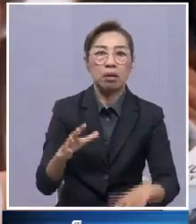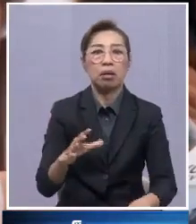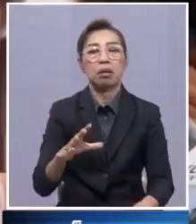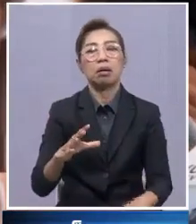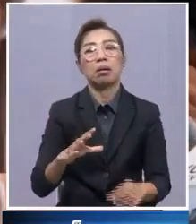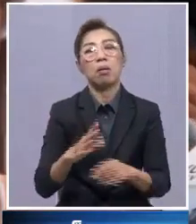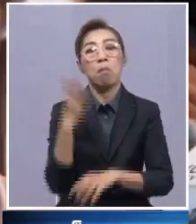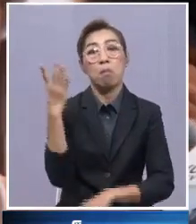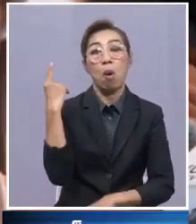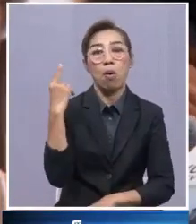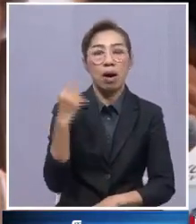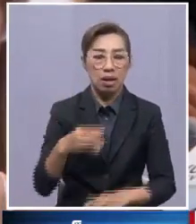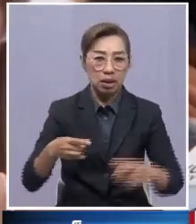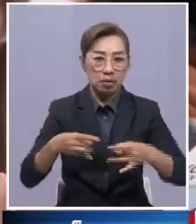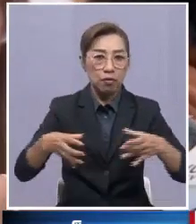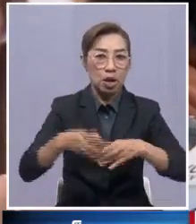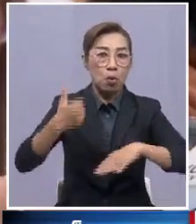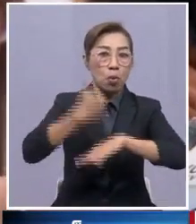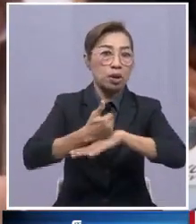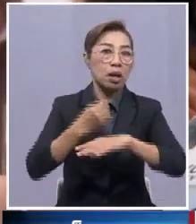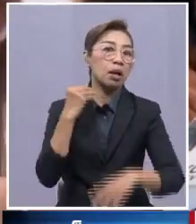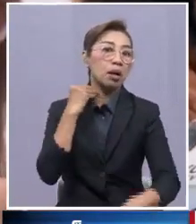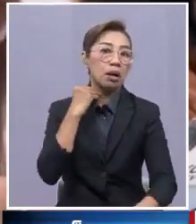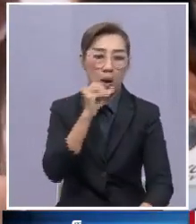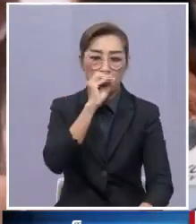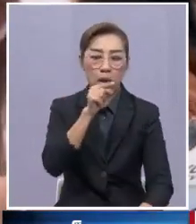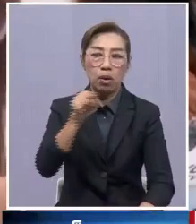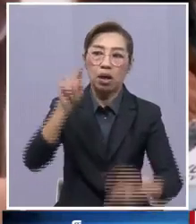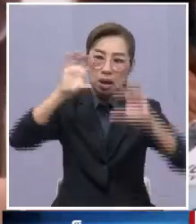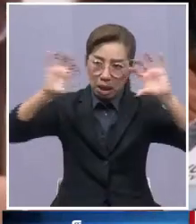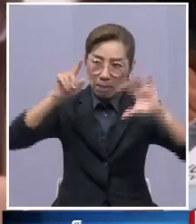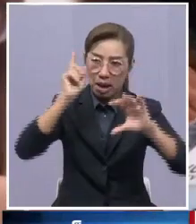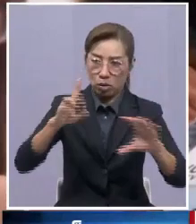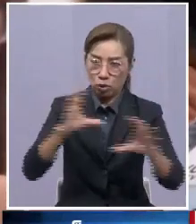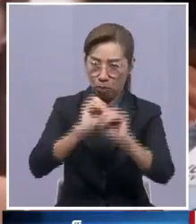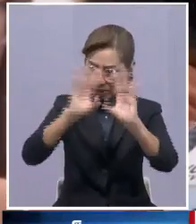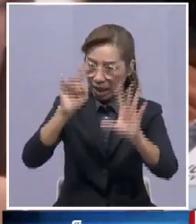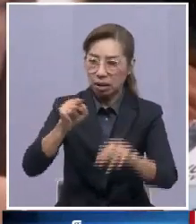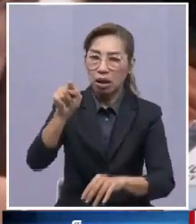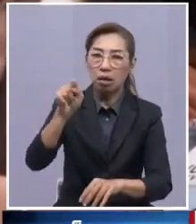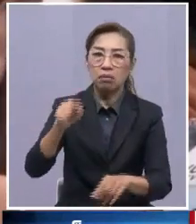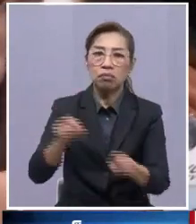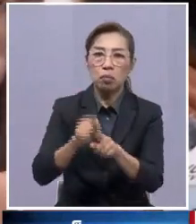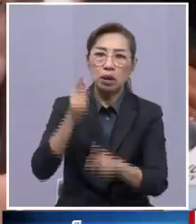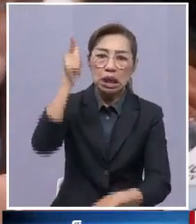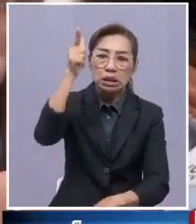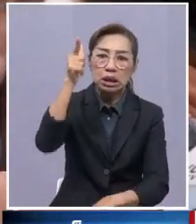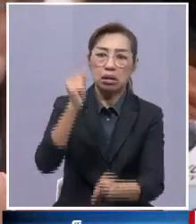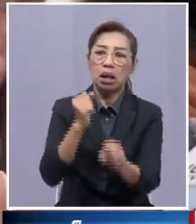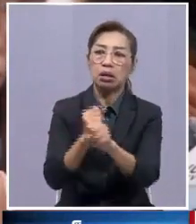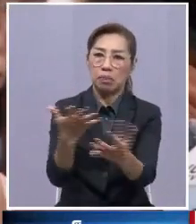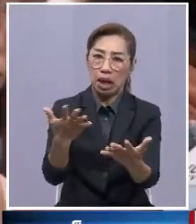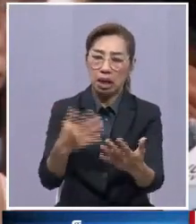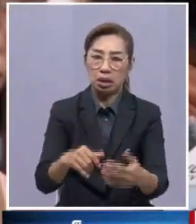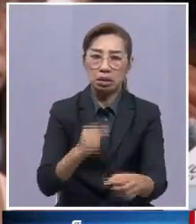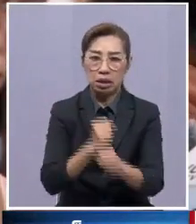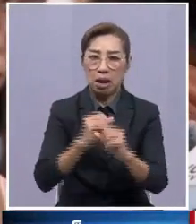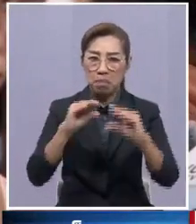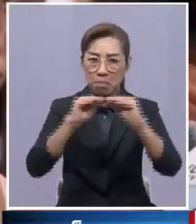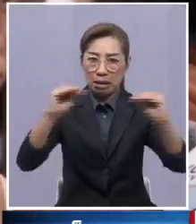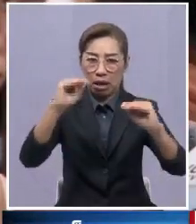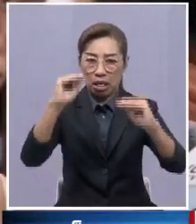ผู้นำฝ่ายค้านคุณชัยธวัฒน์ตุลาธนนะฮะมองว่ารัฐบาลต้องชัดเจนในเรื่องนี้อย่าทำ 2